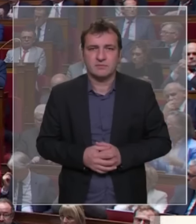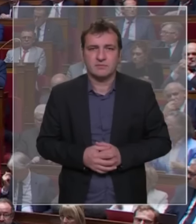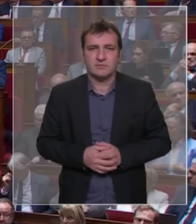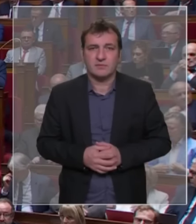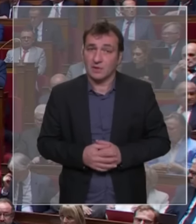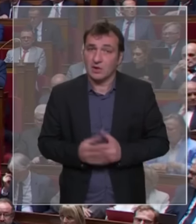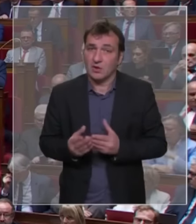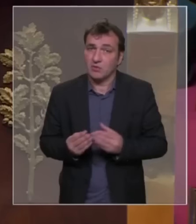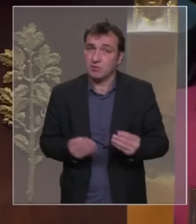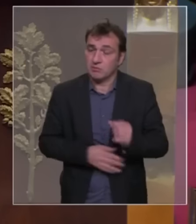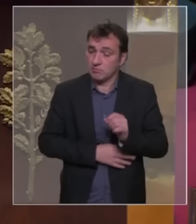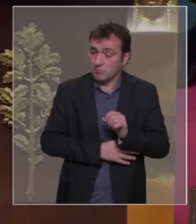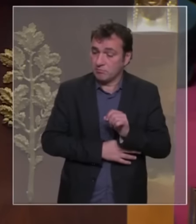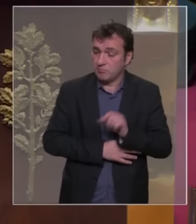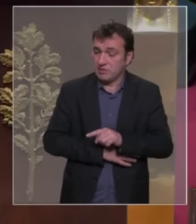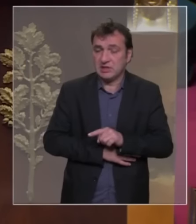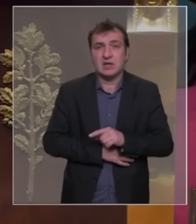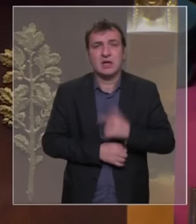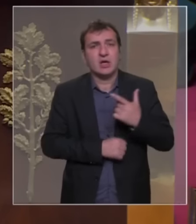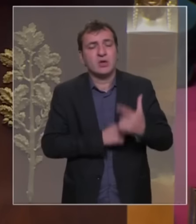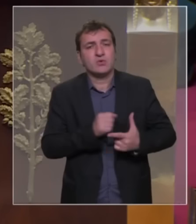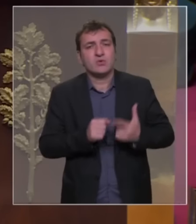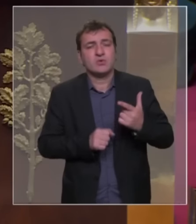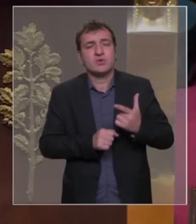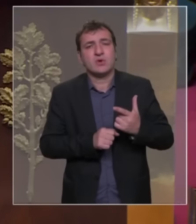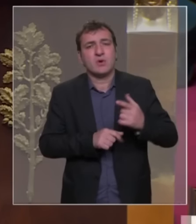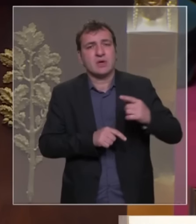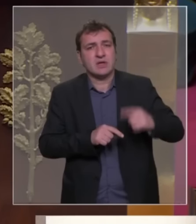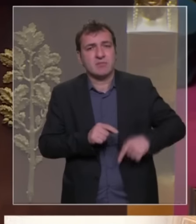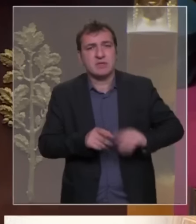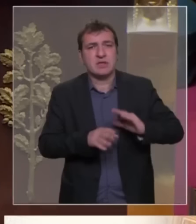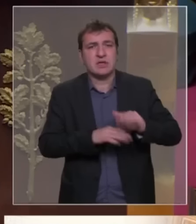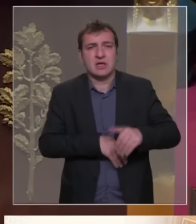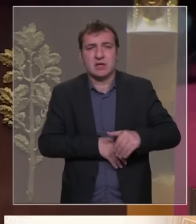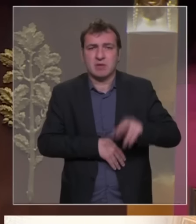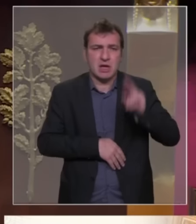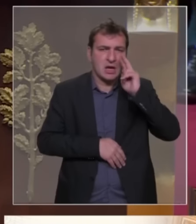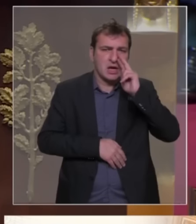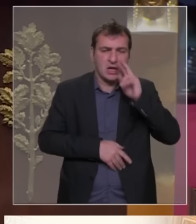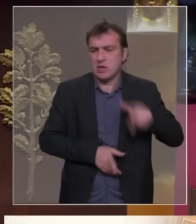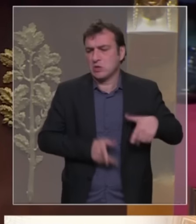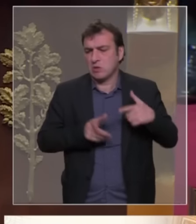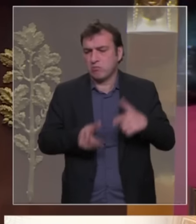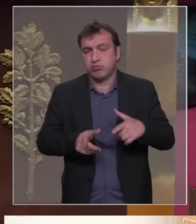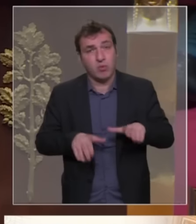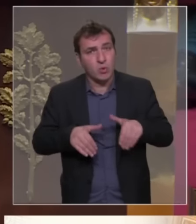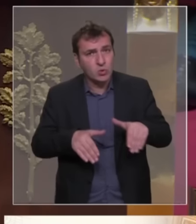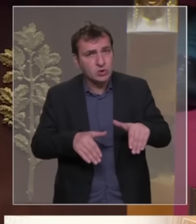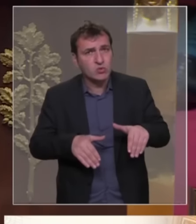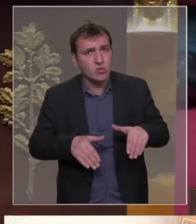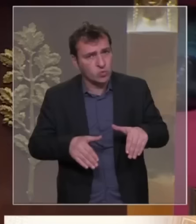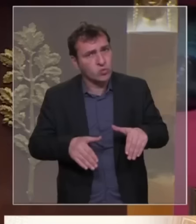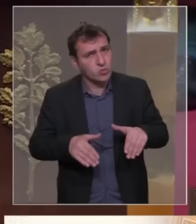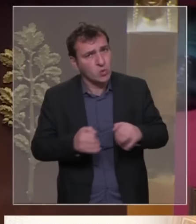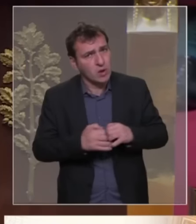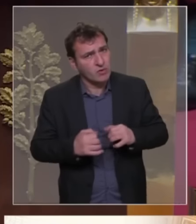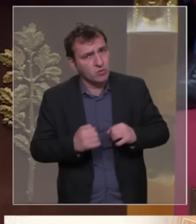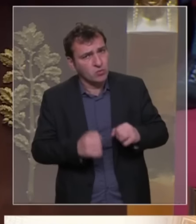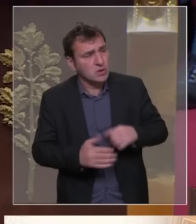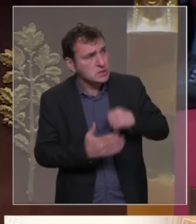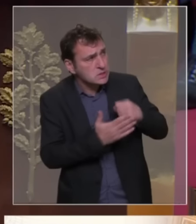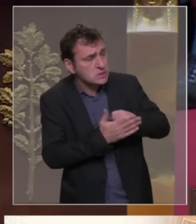Ce peuple, 2 ans et demi après l'agression russe, continue avec courage de se battre et beaucoup